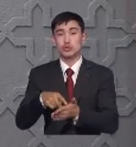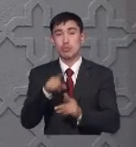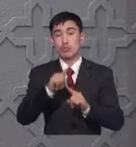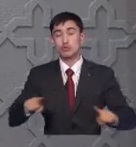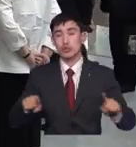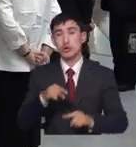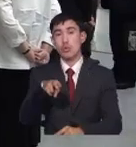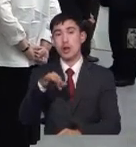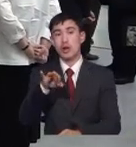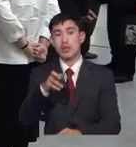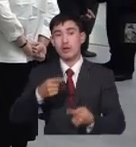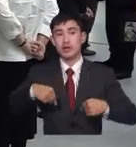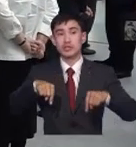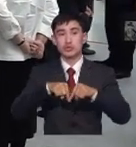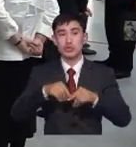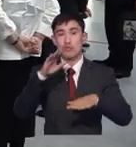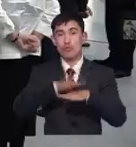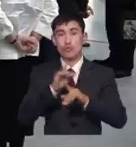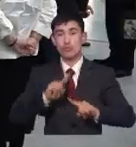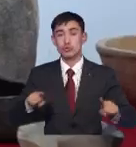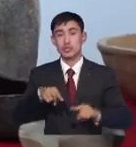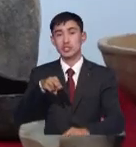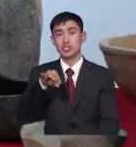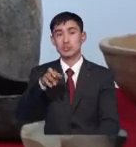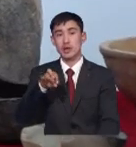Шохана Уәлиханова, организованная фондом музея имени